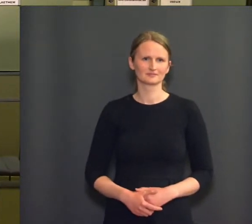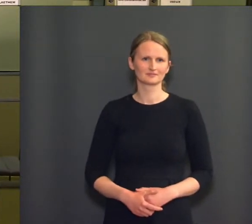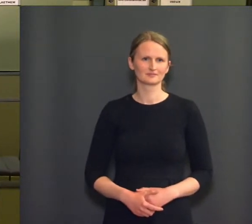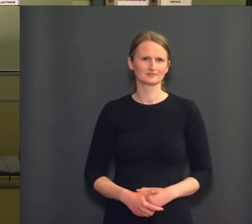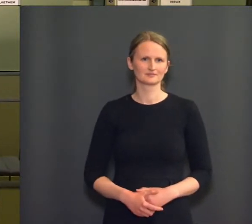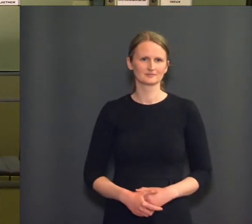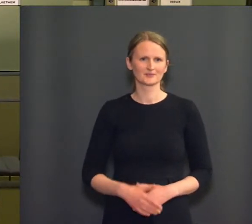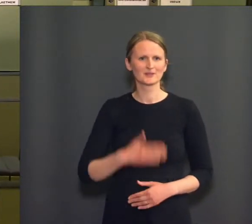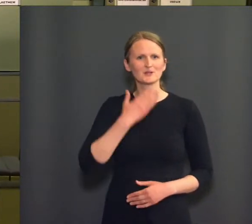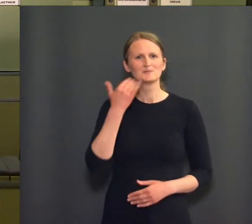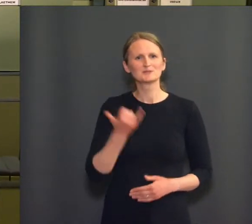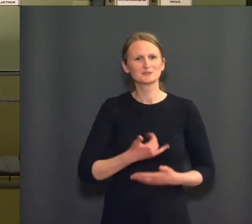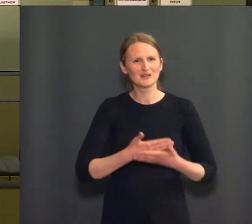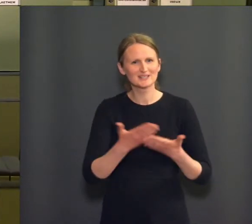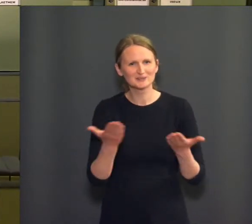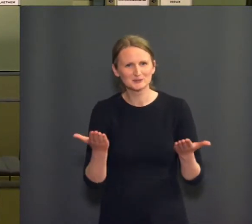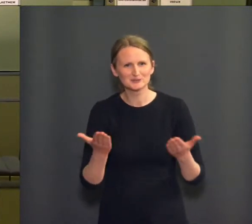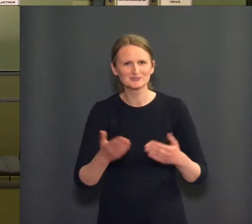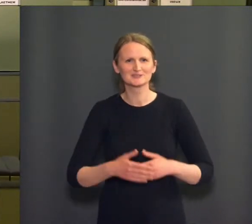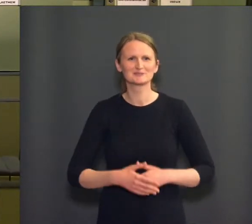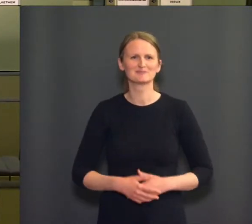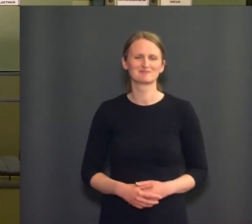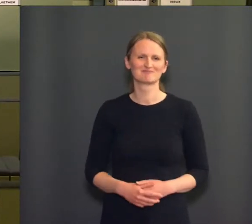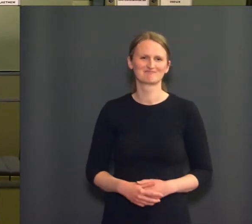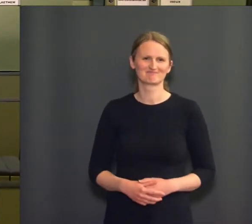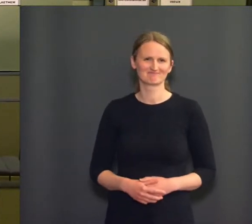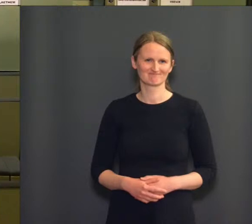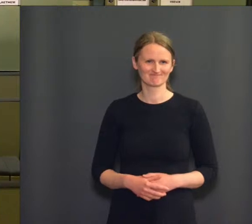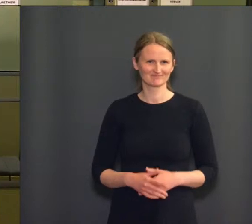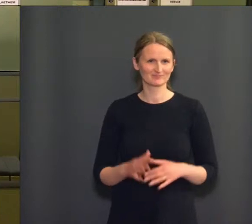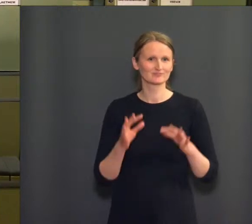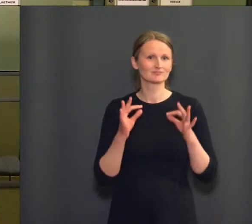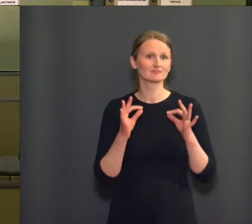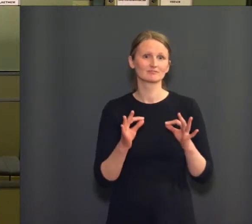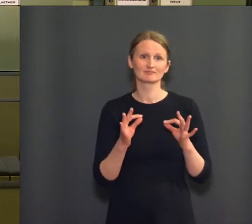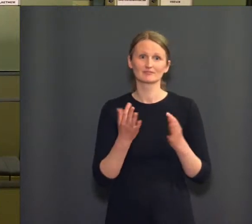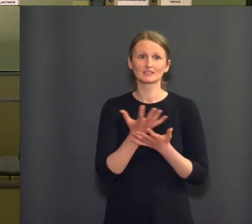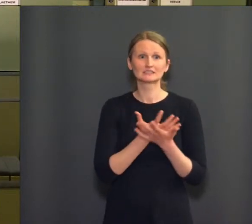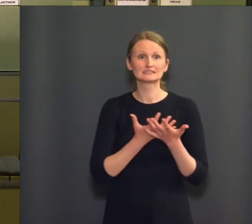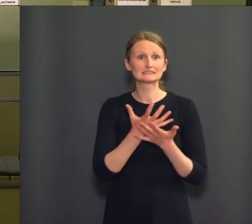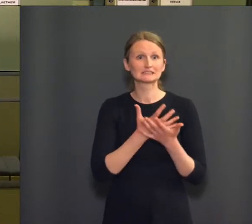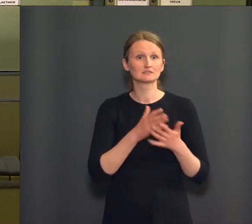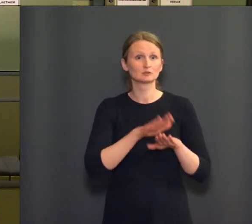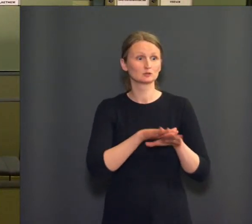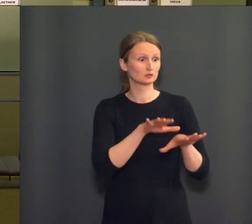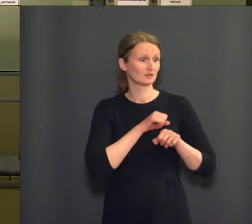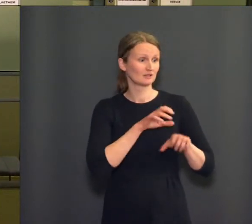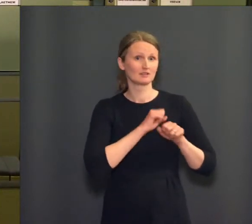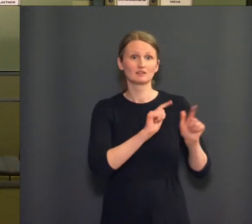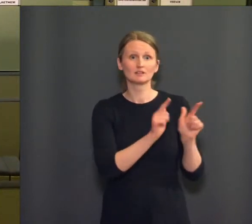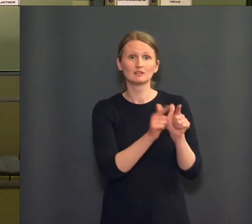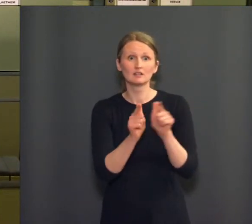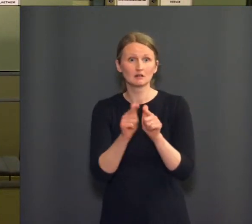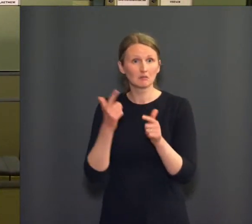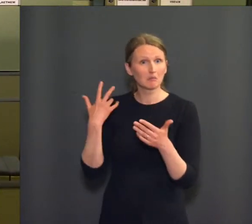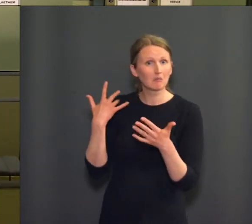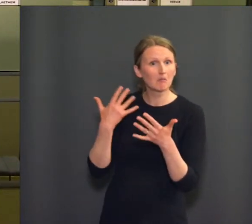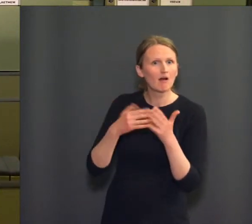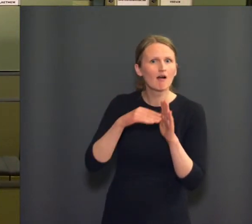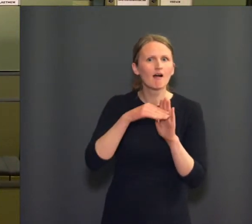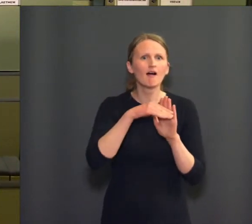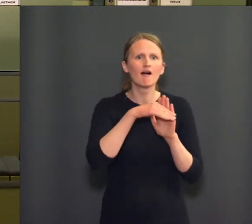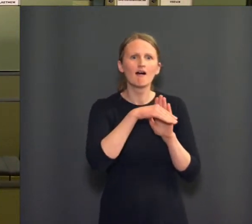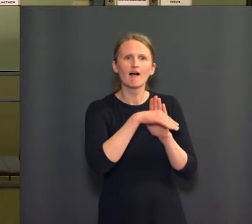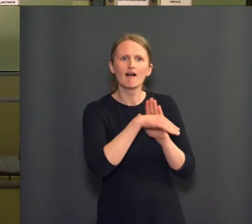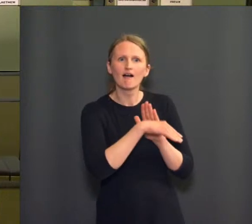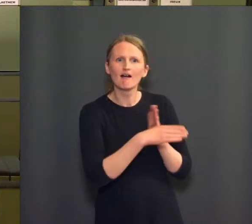Bonjour à tous et à toutes. Le nombre de contaminations a diminué au cours des derniers jours, comme nous l'a dit Ivan Latem. C'est un premier